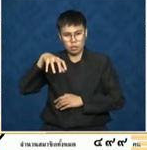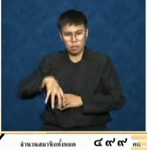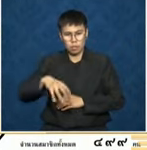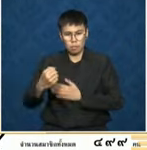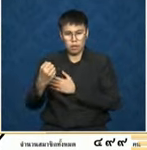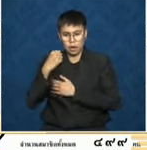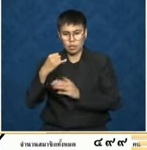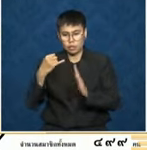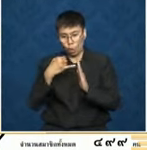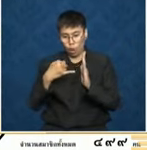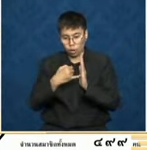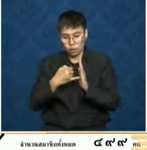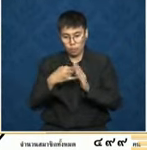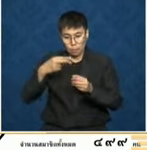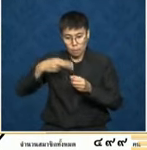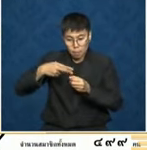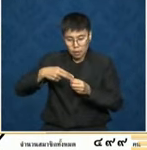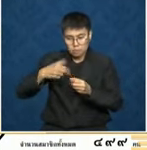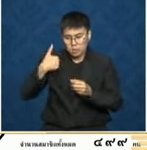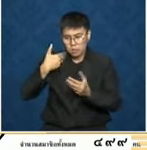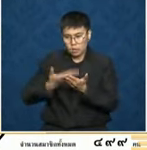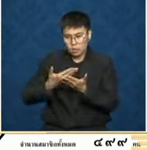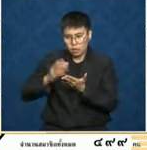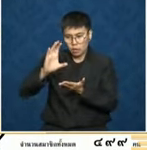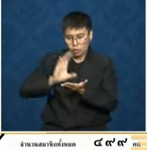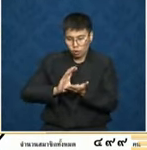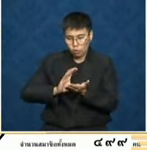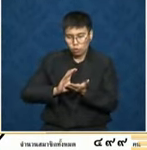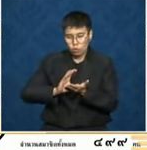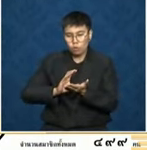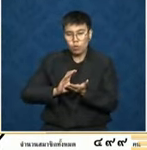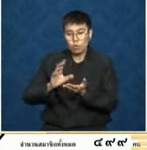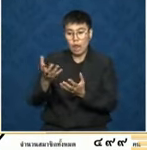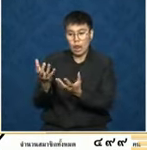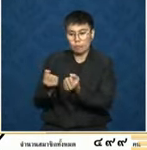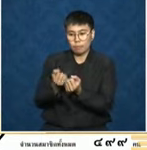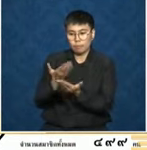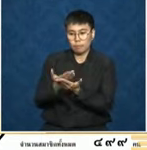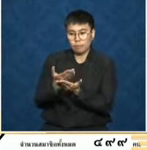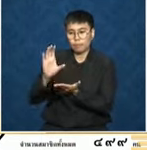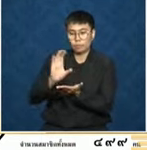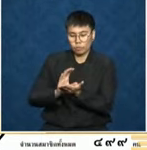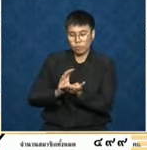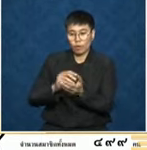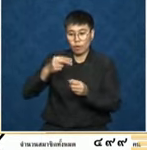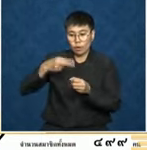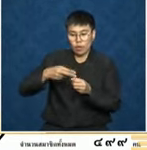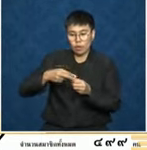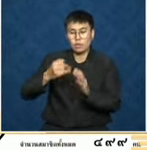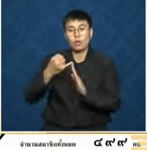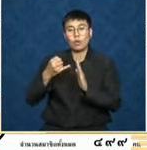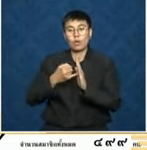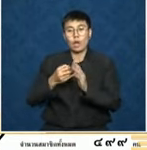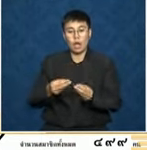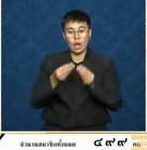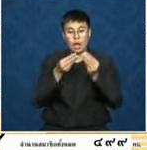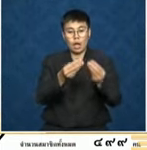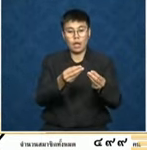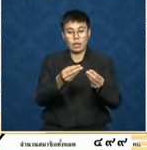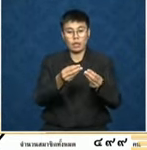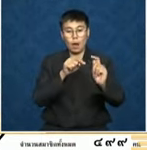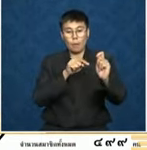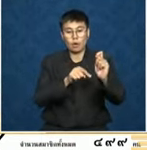านจังหวัดนะครับที่ได้งบประมาณจากกองทุนพลังงานจังหวัดจะไปให้พี่น้องที่อมก๋อยนะครับในการจะให้มีแสงส